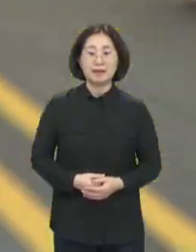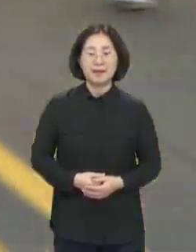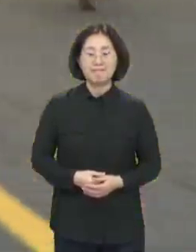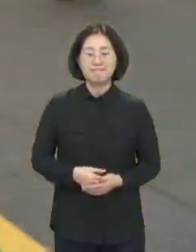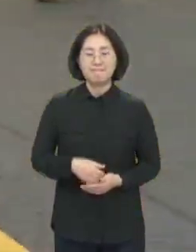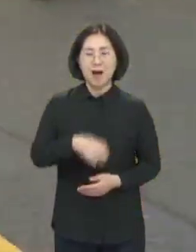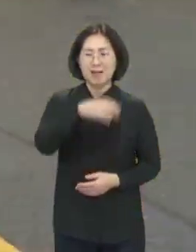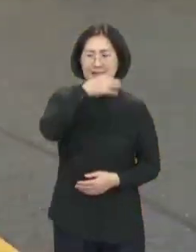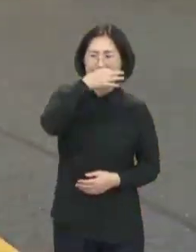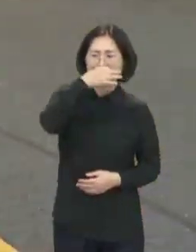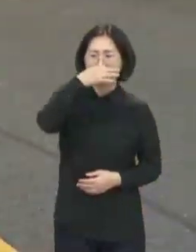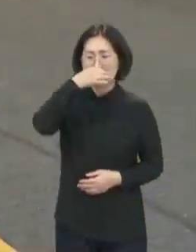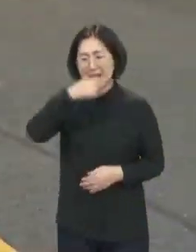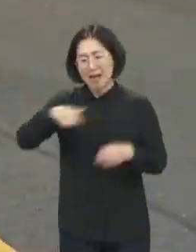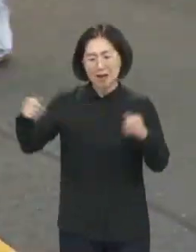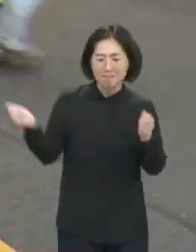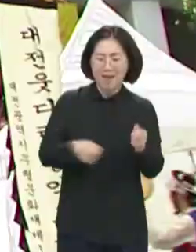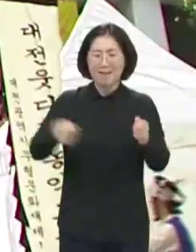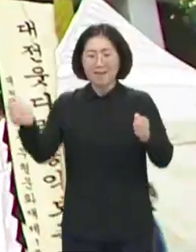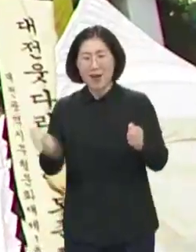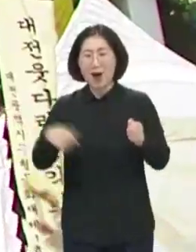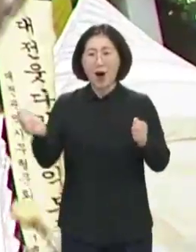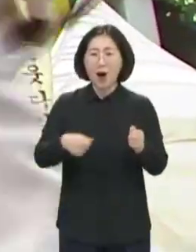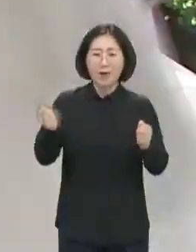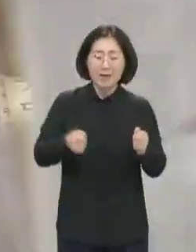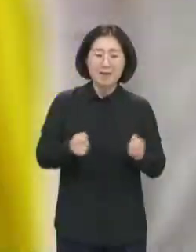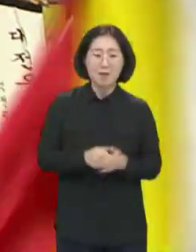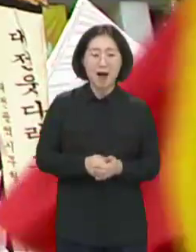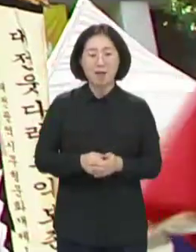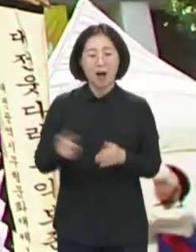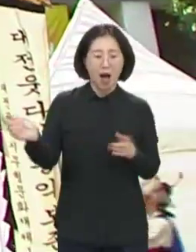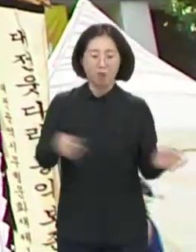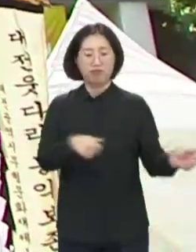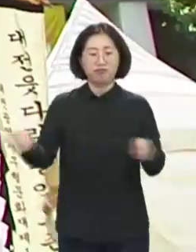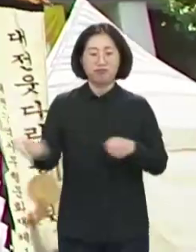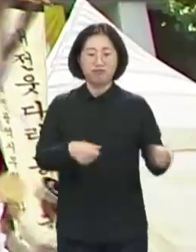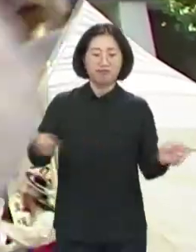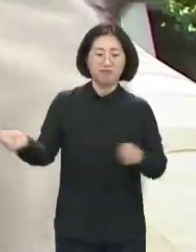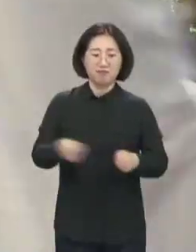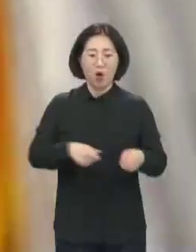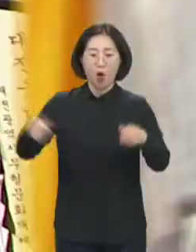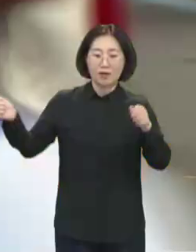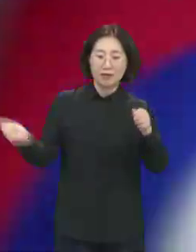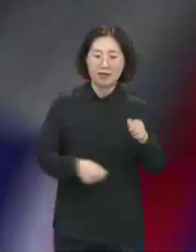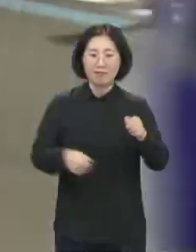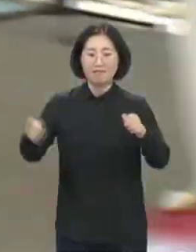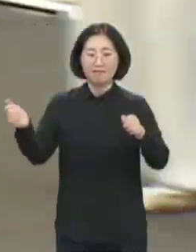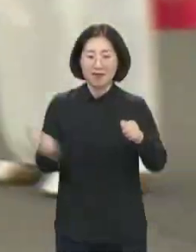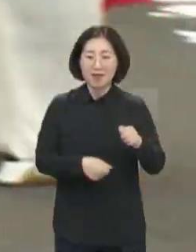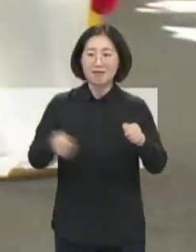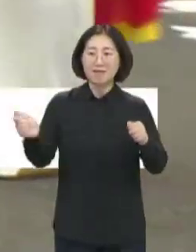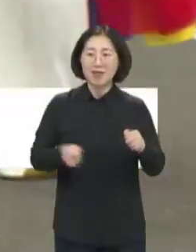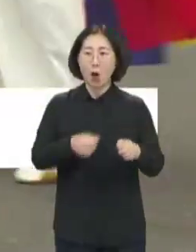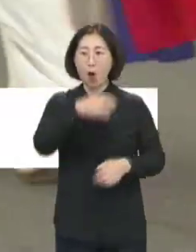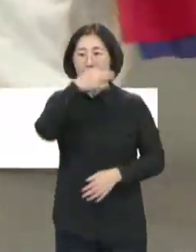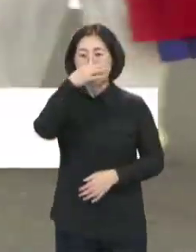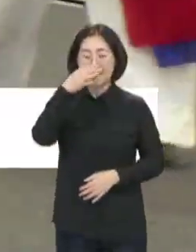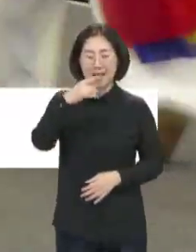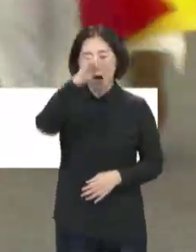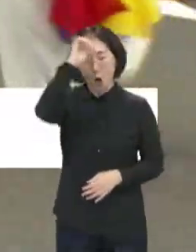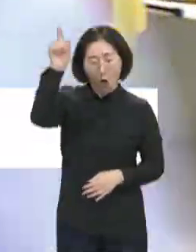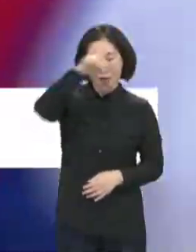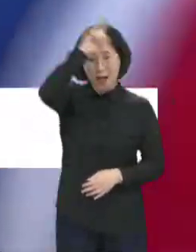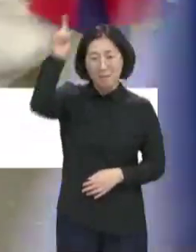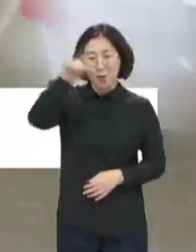신명나는 꽹과리 소리가 관객들의 흥을 돋우고 장구와 징이 어우러진 흥겨운 무대가 펼쳐집니다. 상모 돌리기와